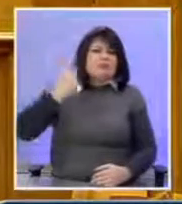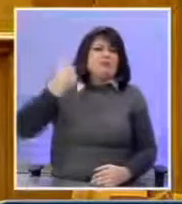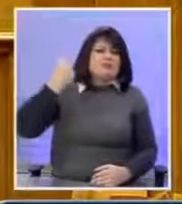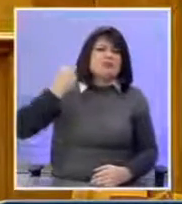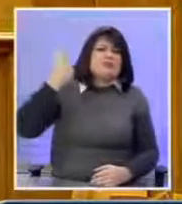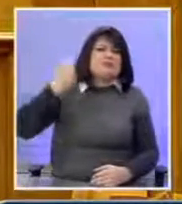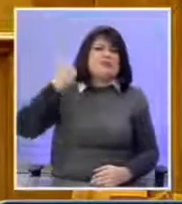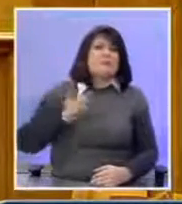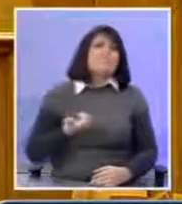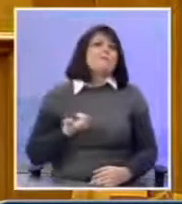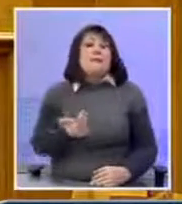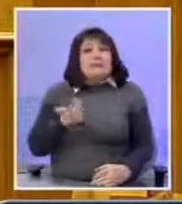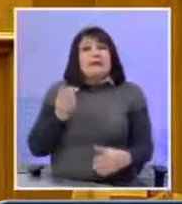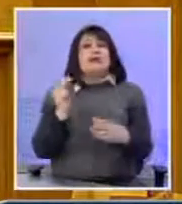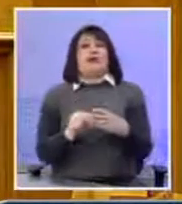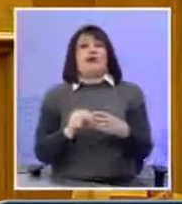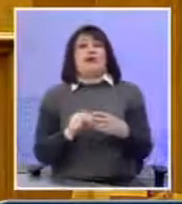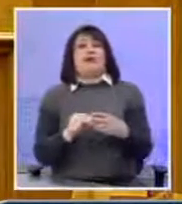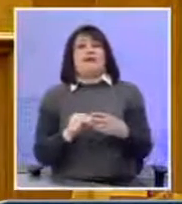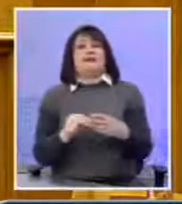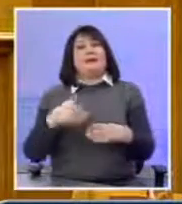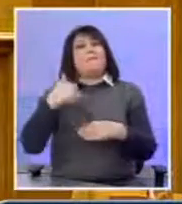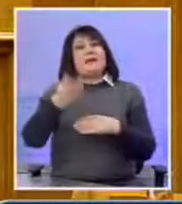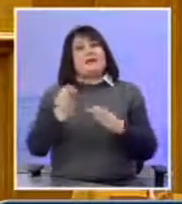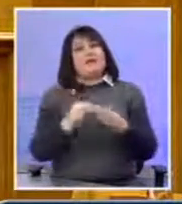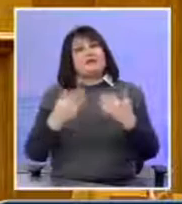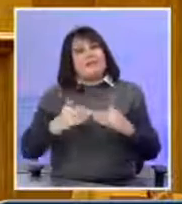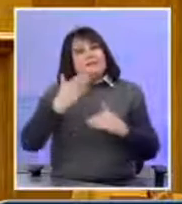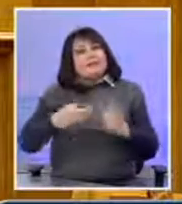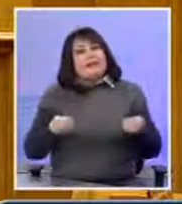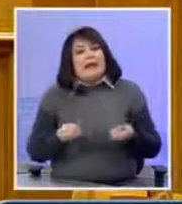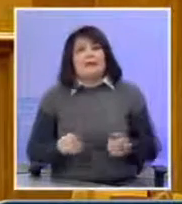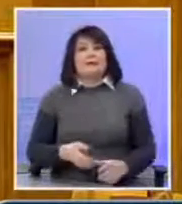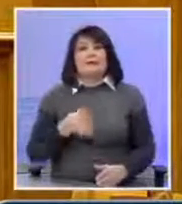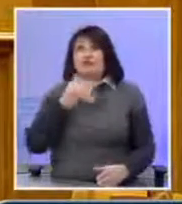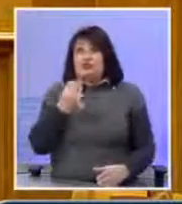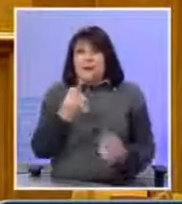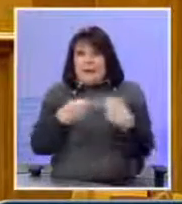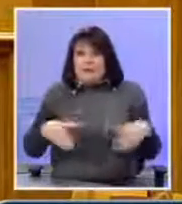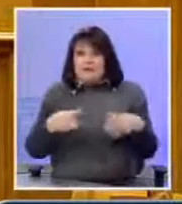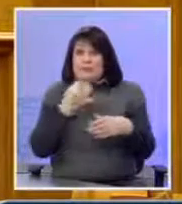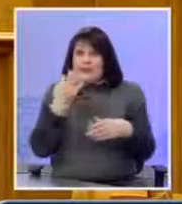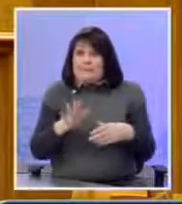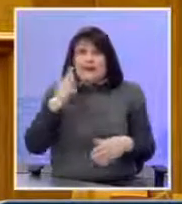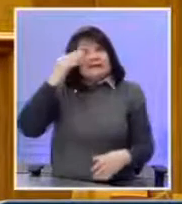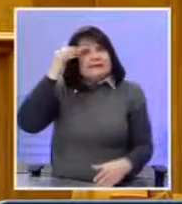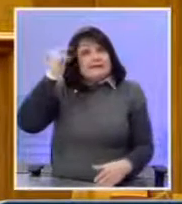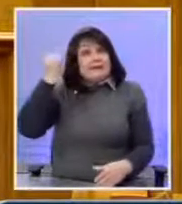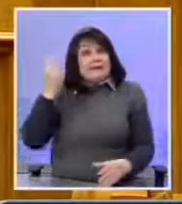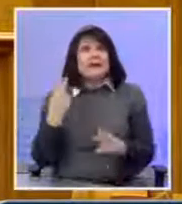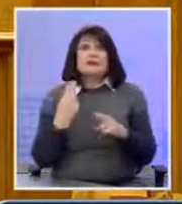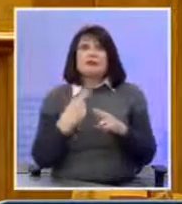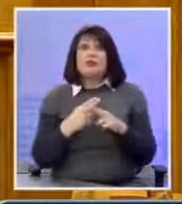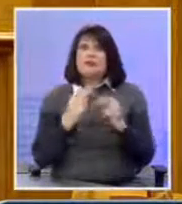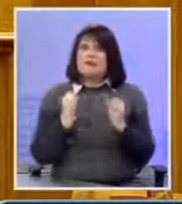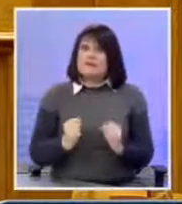κυβέρνηση στο τι έλεγε προεκλογικά η κυβέρνηση, τι έκανε μετεκλογικά. Σας το είπα και στην Επιτροπή. Ξεχνάτε κάτι πολύ